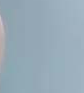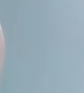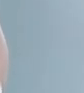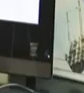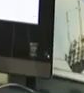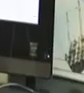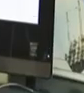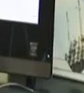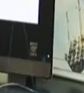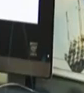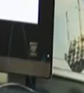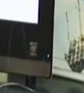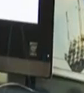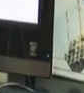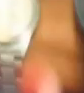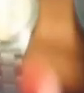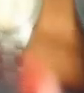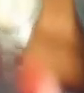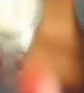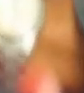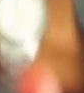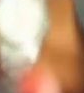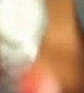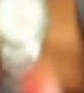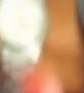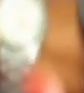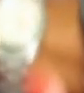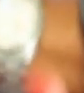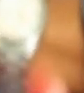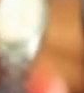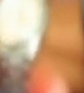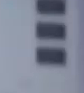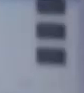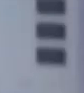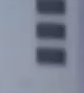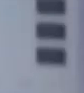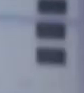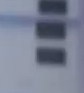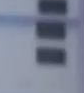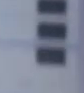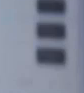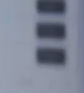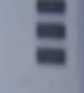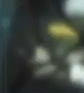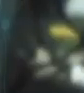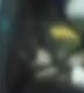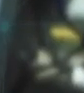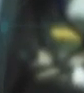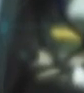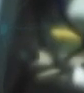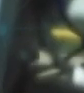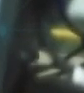serikali. Hivyo, ili kutekeleza sheria hii kwa ufanisi, taasisi za umma zinatakiwa kuzingatia sheria,